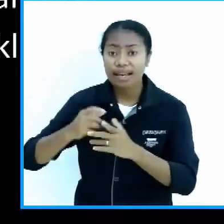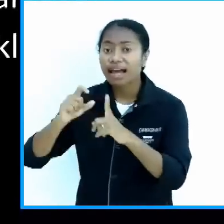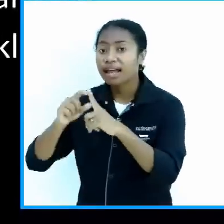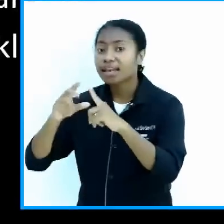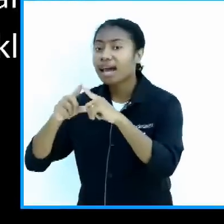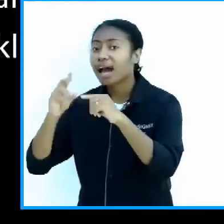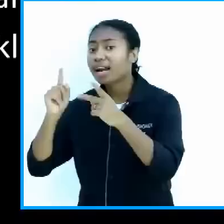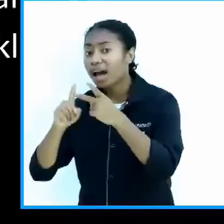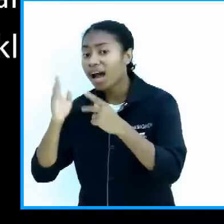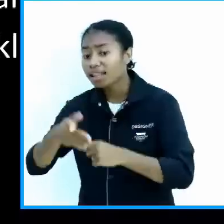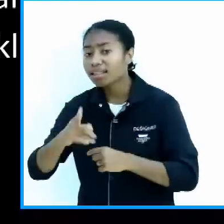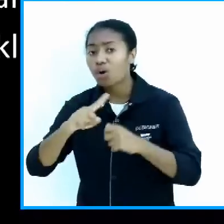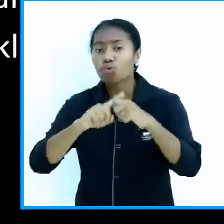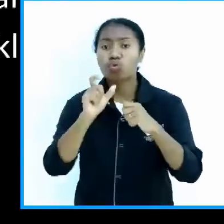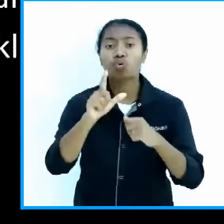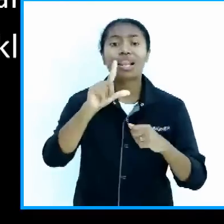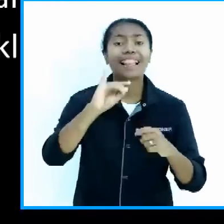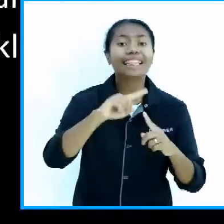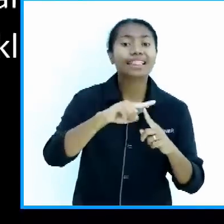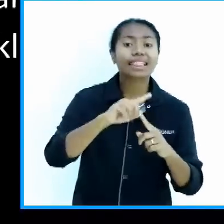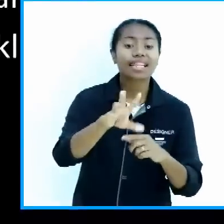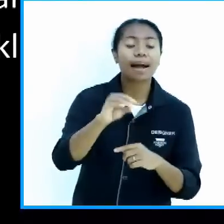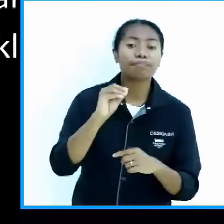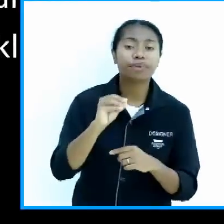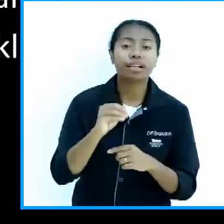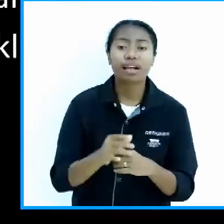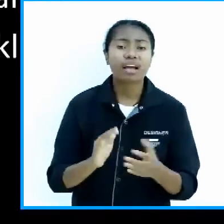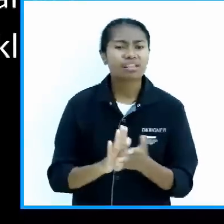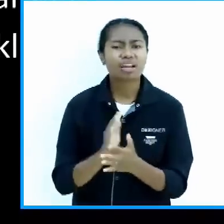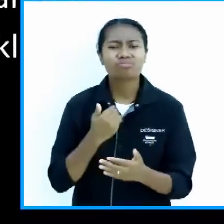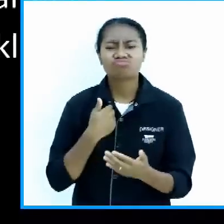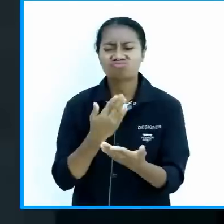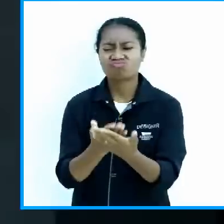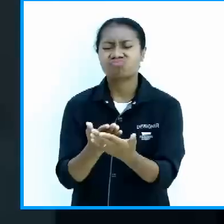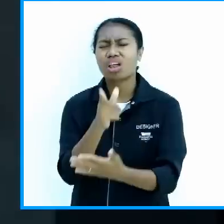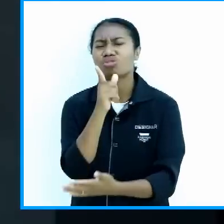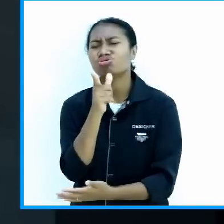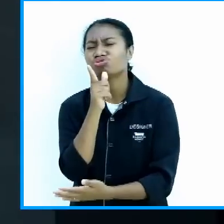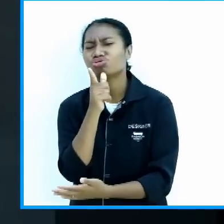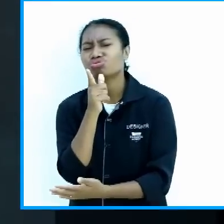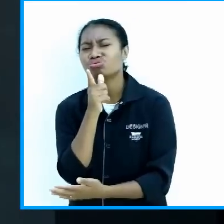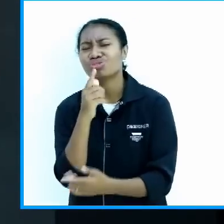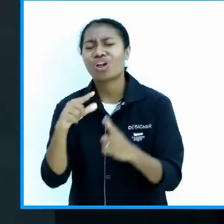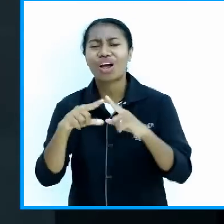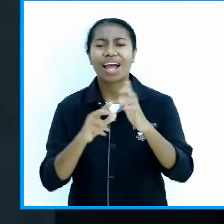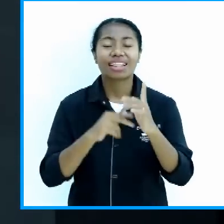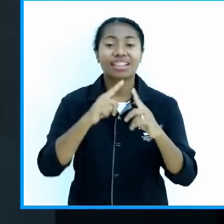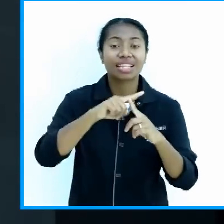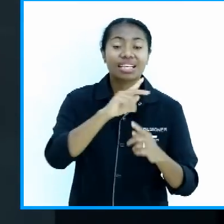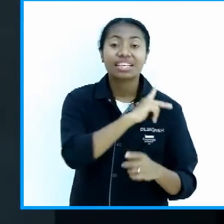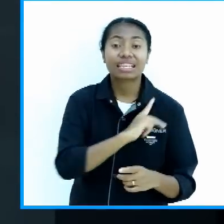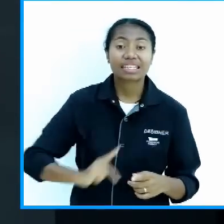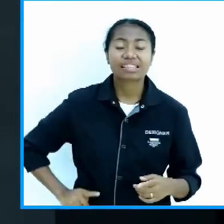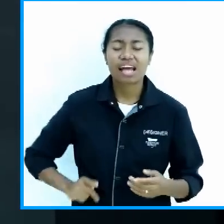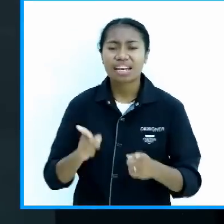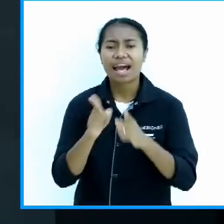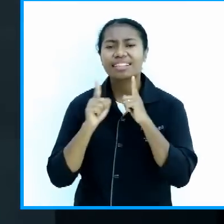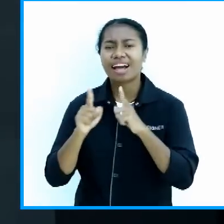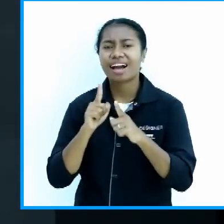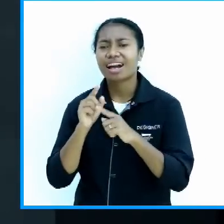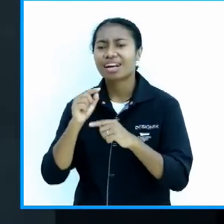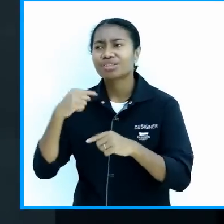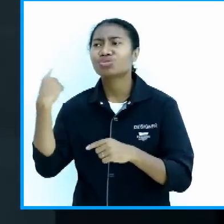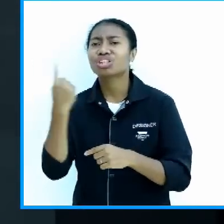mungkin diambil. Dan menurut saya kok lucu ya kalau antikris datang ke dunia, terus dia cari lab